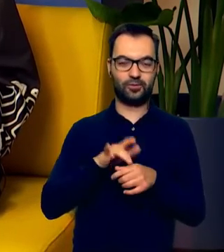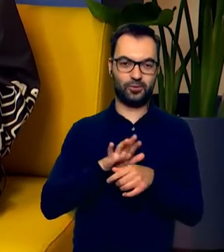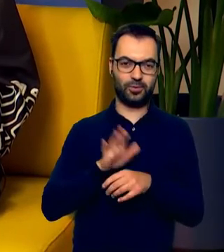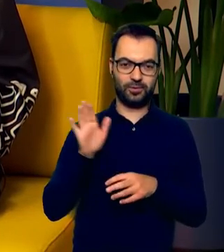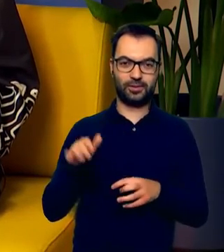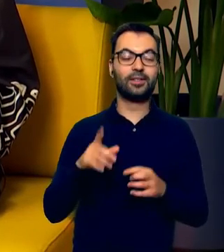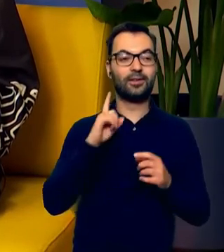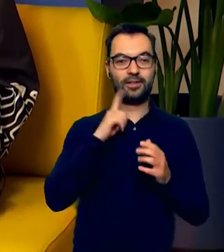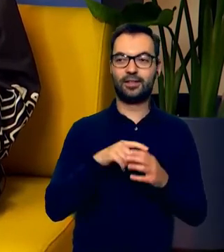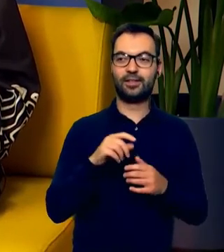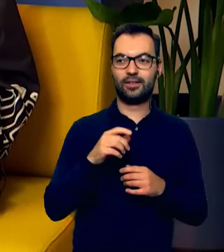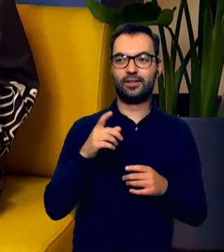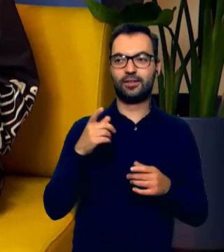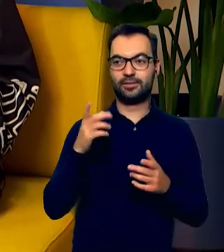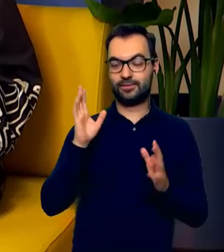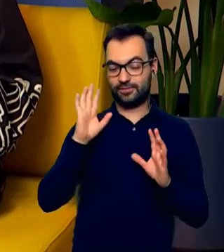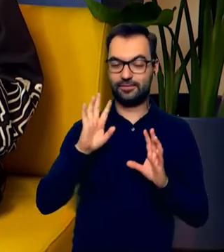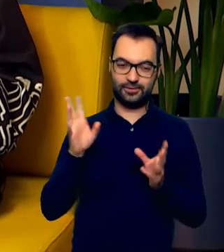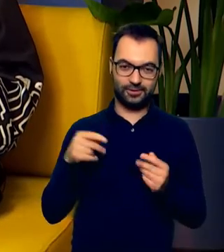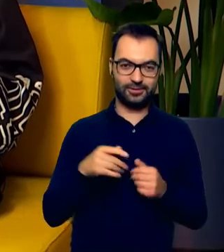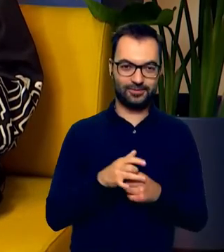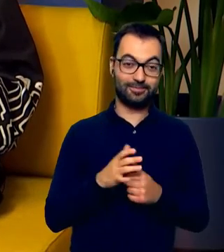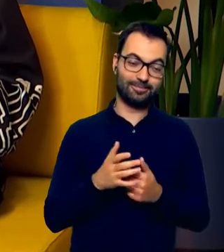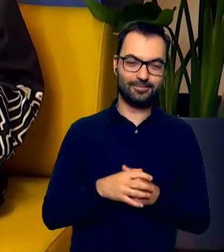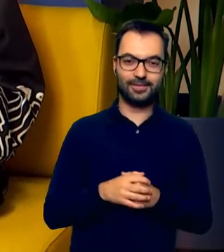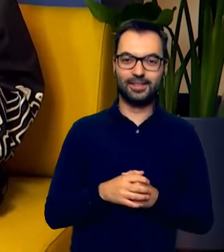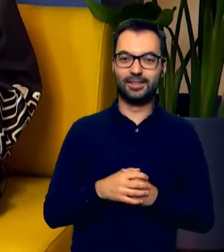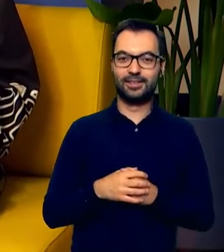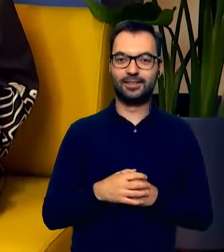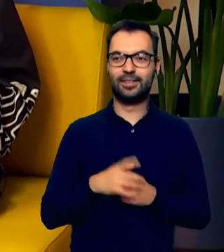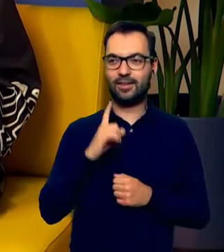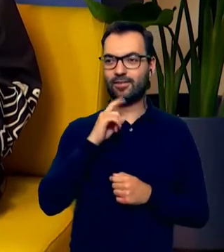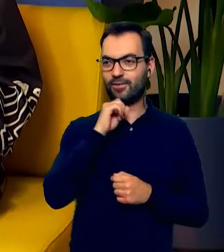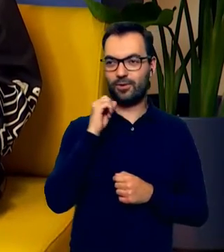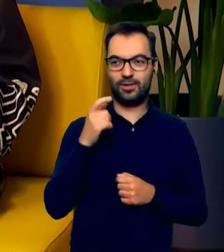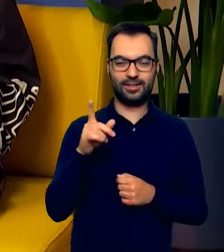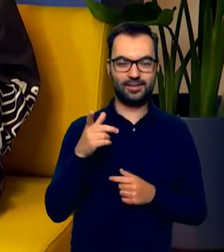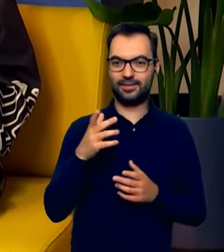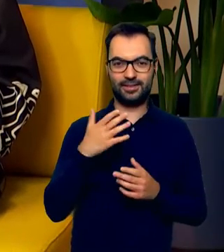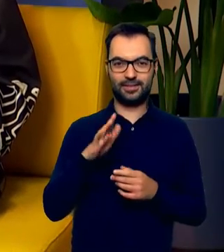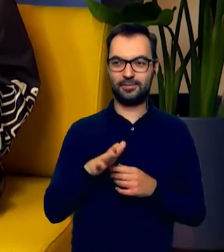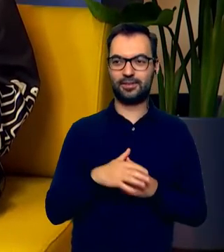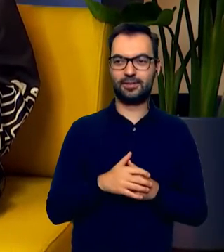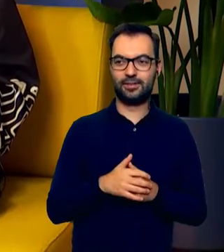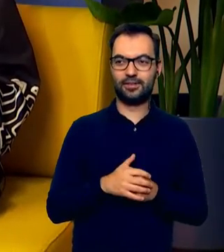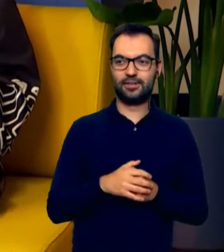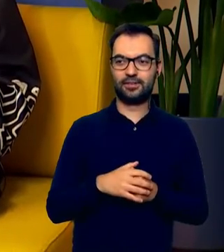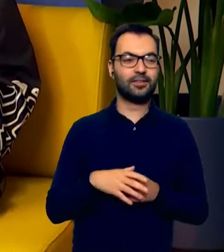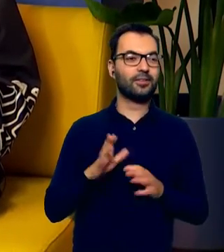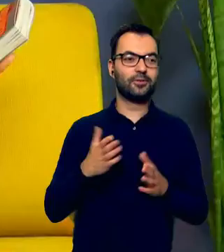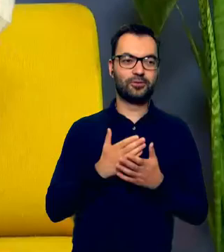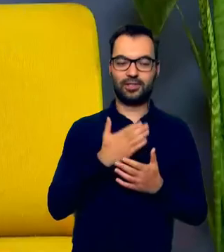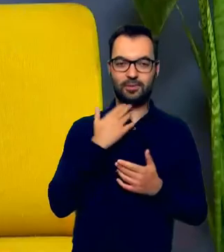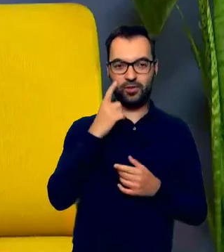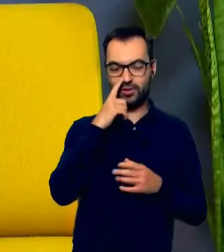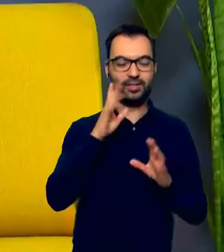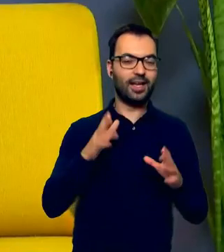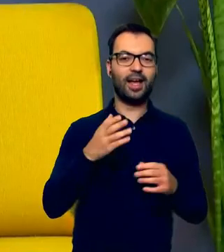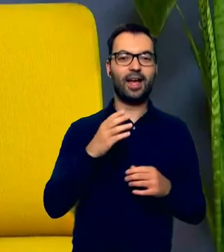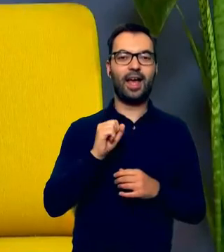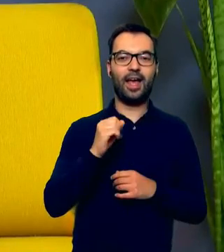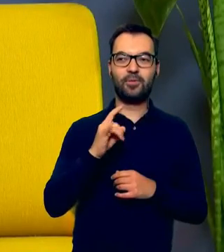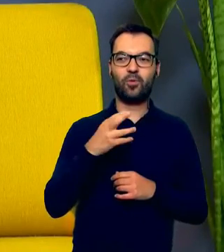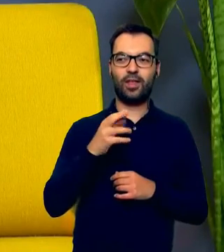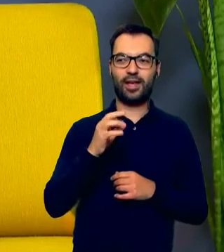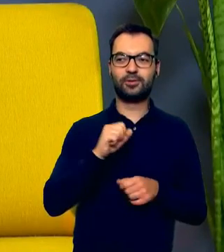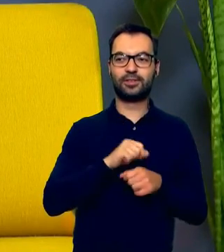nosie. Tak, bo znaczy, dosłownie nawet w pewnym sensie. Ona w ogóle nie miała tego w nosie. Miała... Ona już po prostu nie miała nosa. Amy